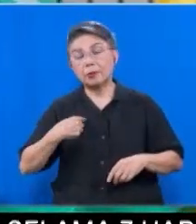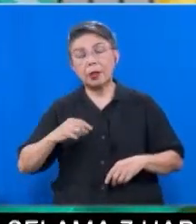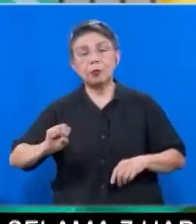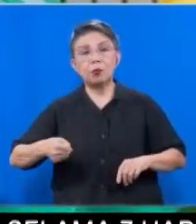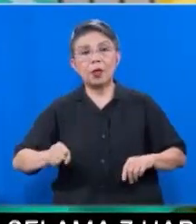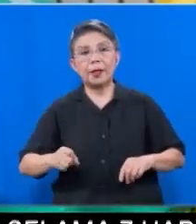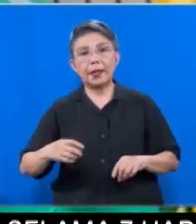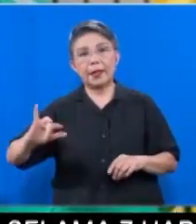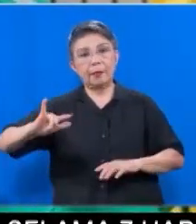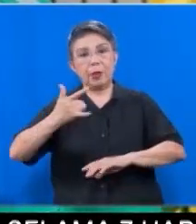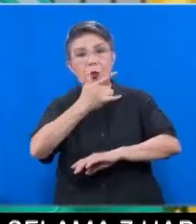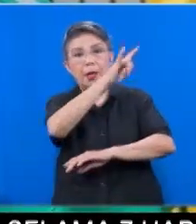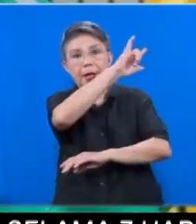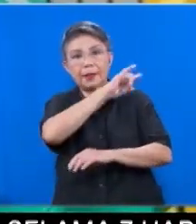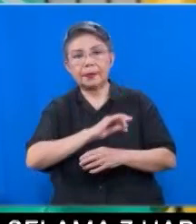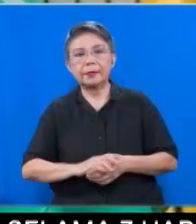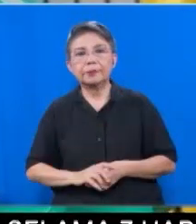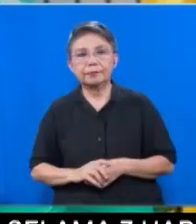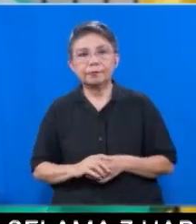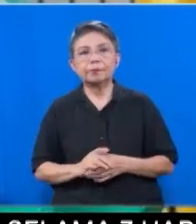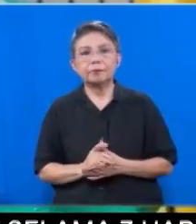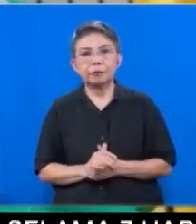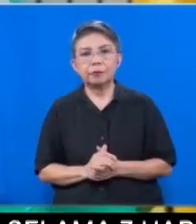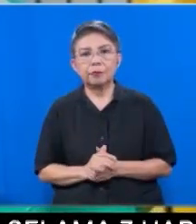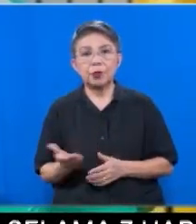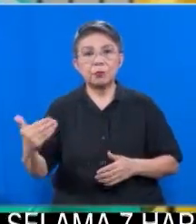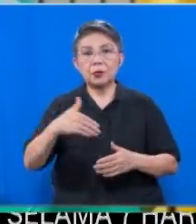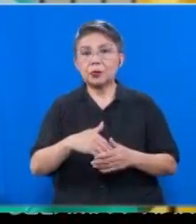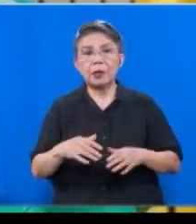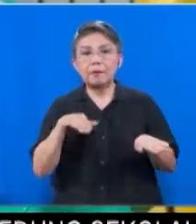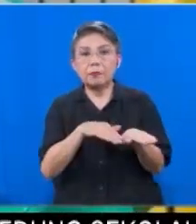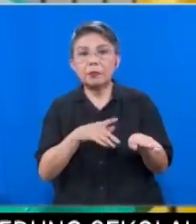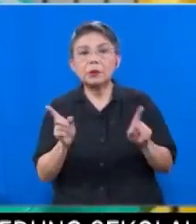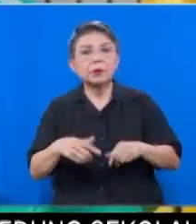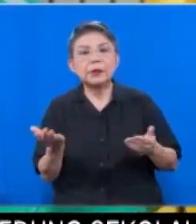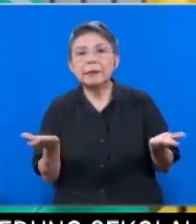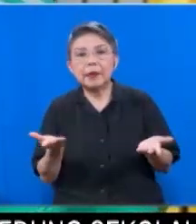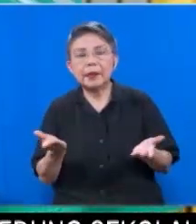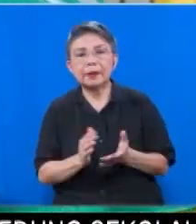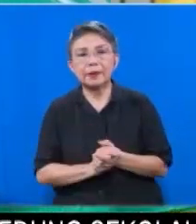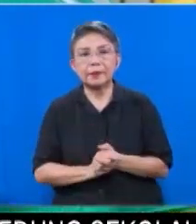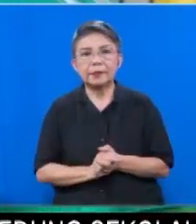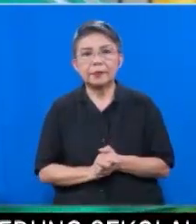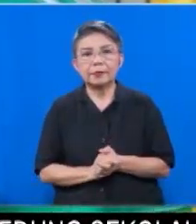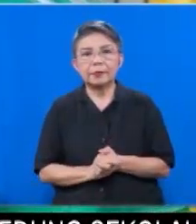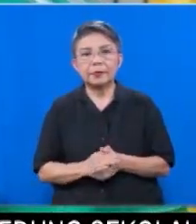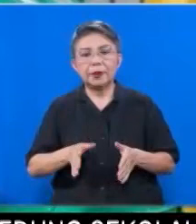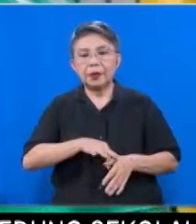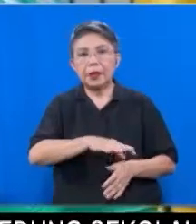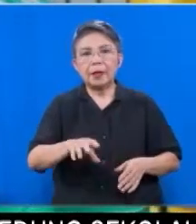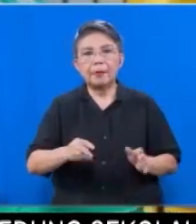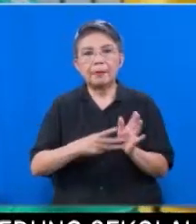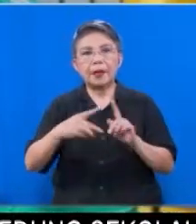Kebayoran Aa itu tadi yang terlihat sama saya di daerah